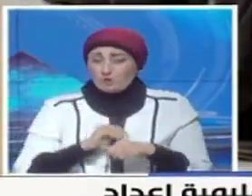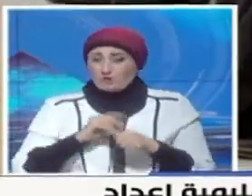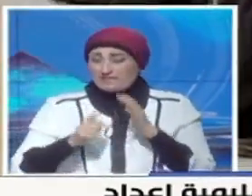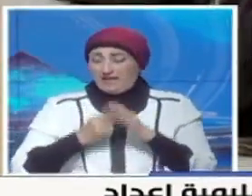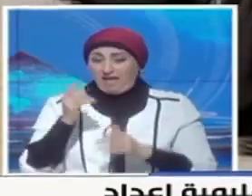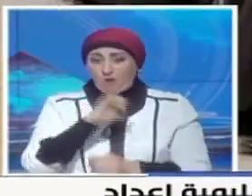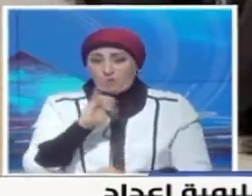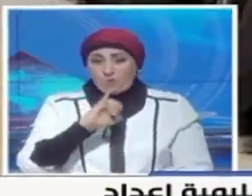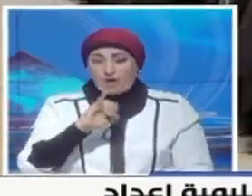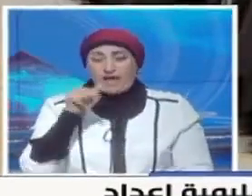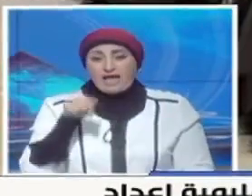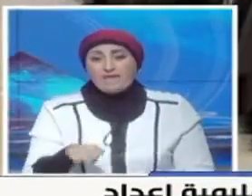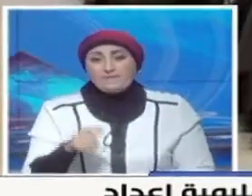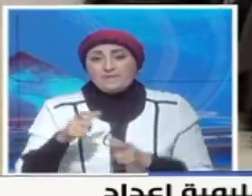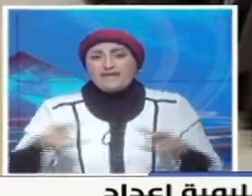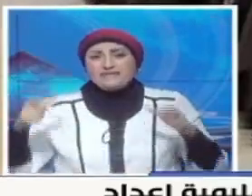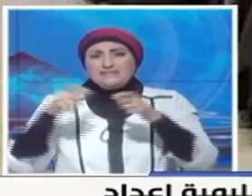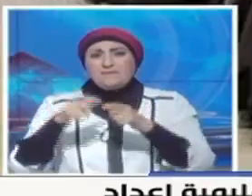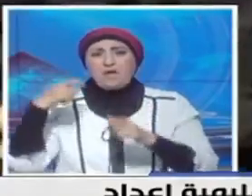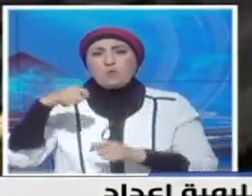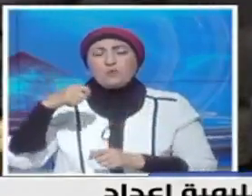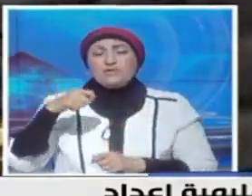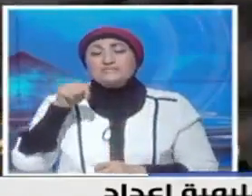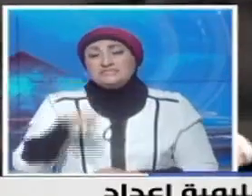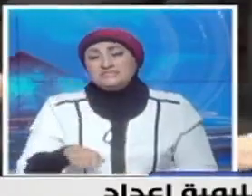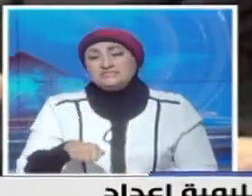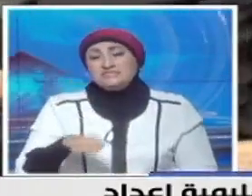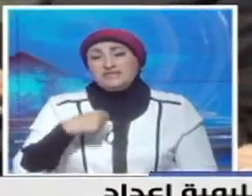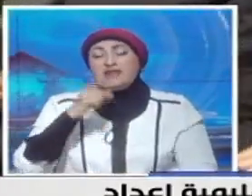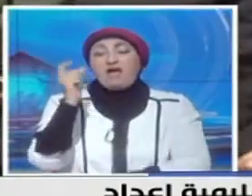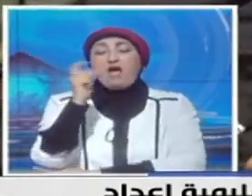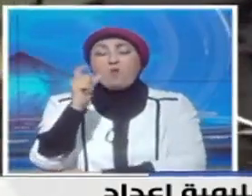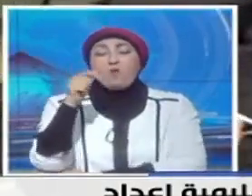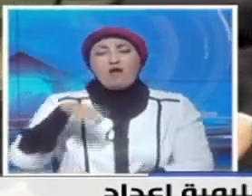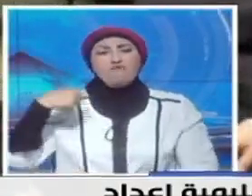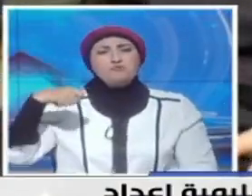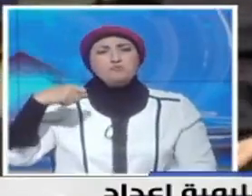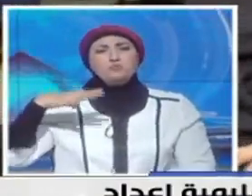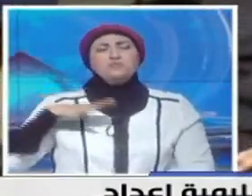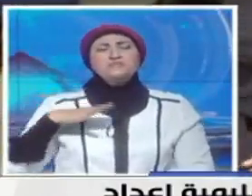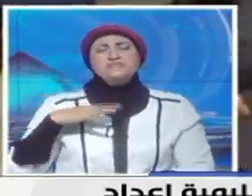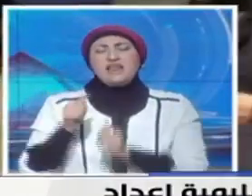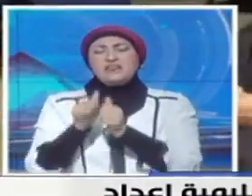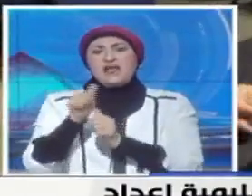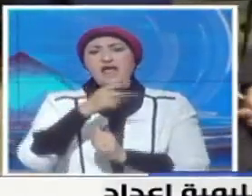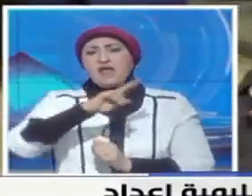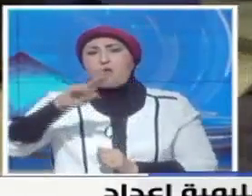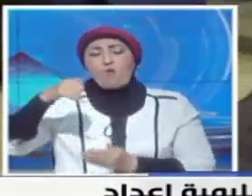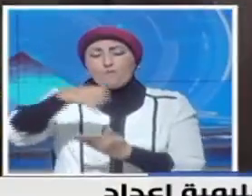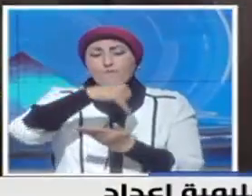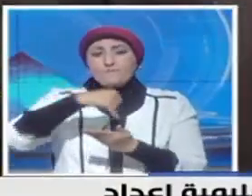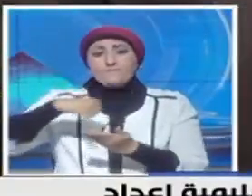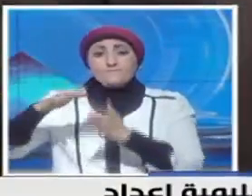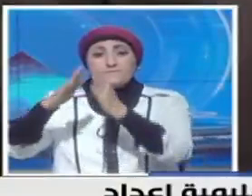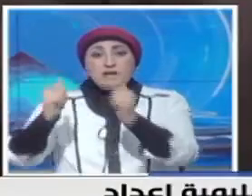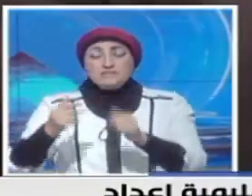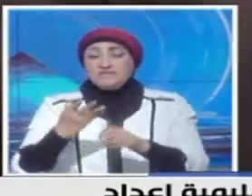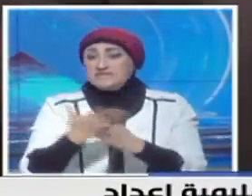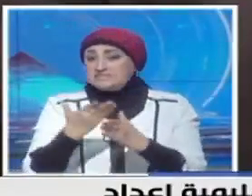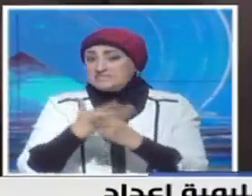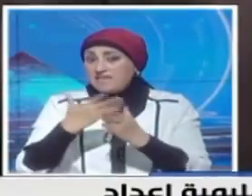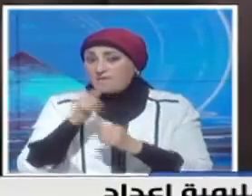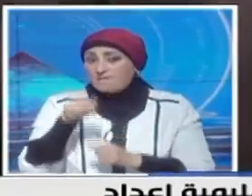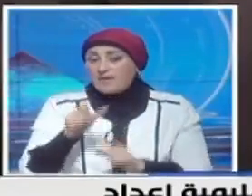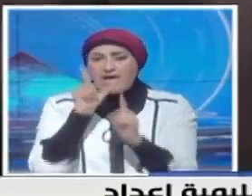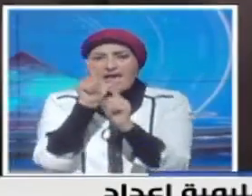ألقي الضوء عليه في اجتماع وزير الأوقاف بوكلاء الوزارة ومدير المديريات على مستوى الجمهورية من أجل